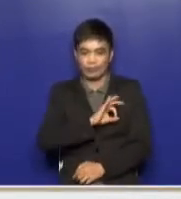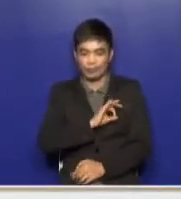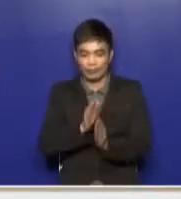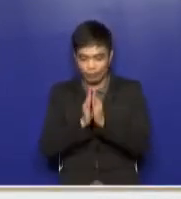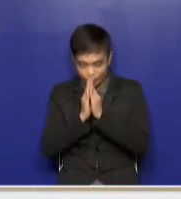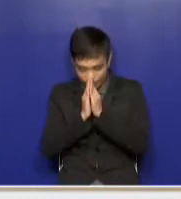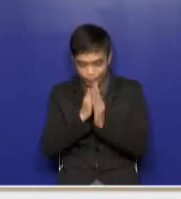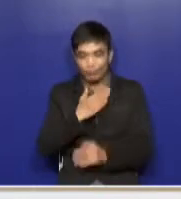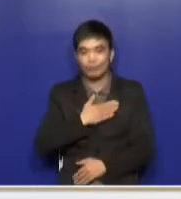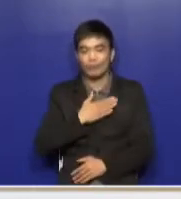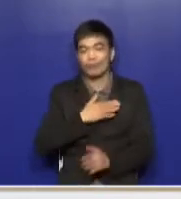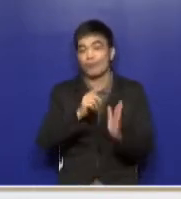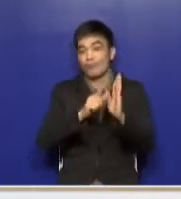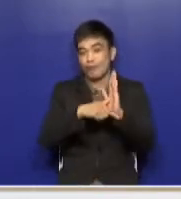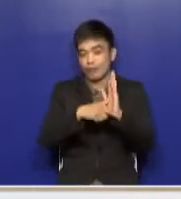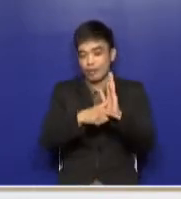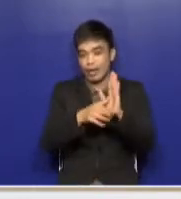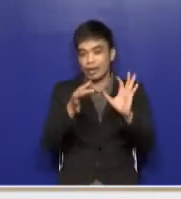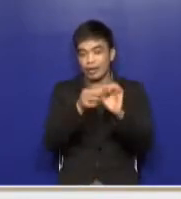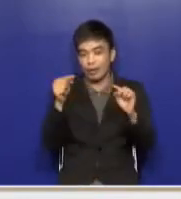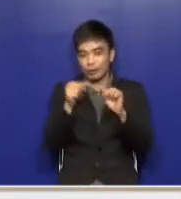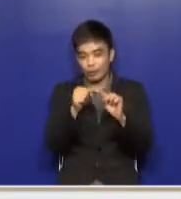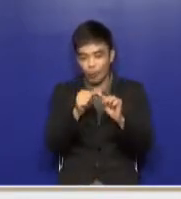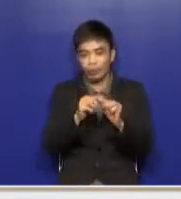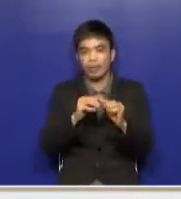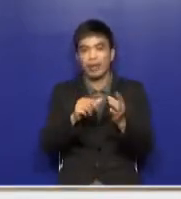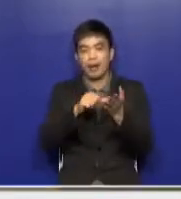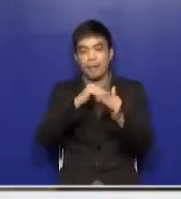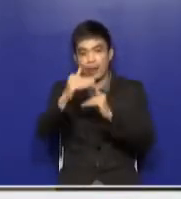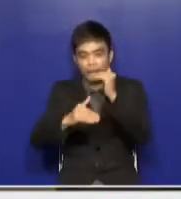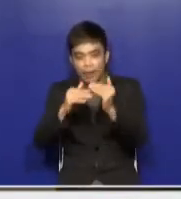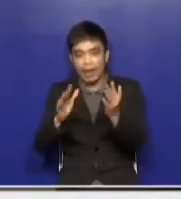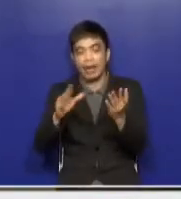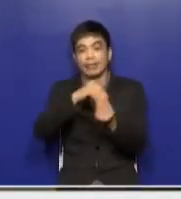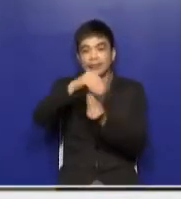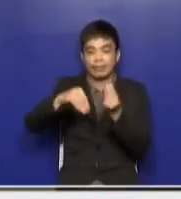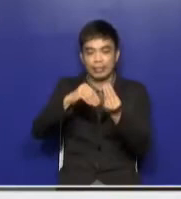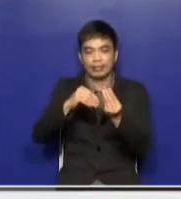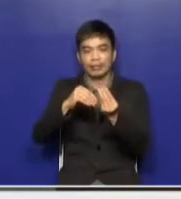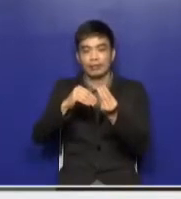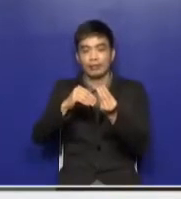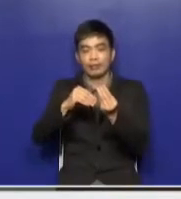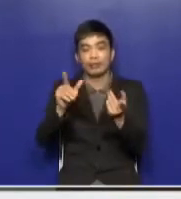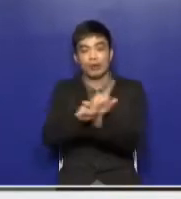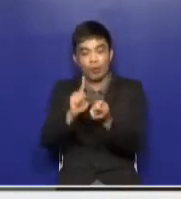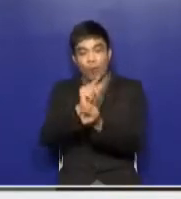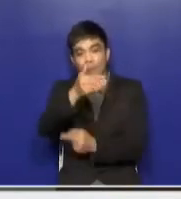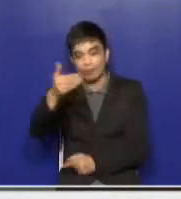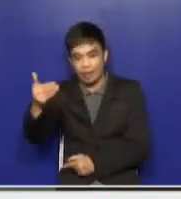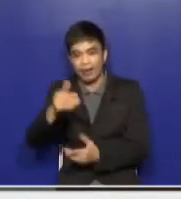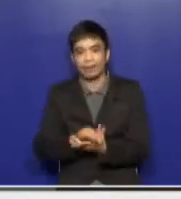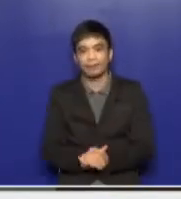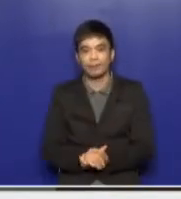นันครับเลขาธิการสภาพัฒนาการเศรษฐกิจและสังคมแห่งชาตินะครับขออนุญาตเรียนข้อมูลเ